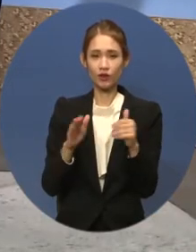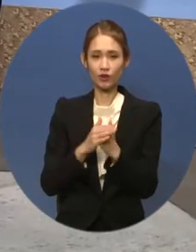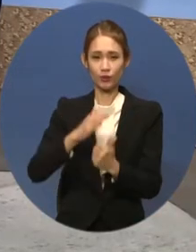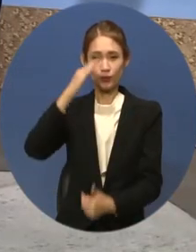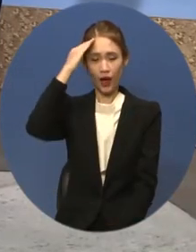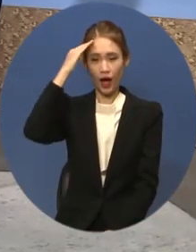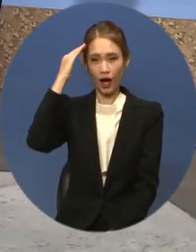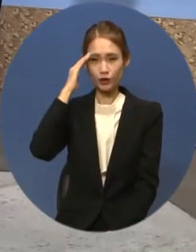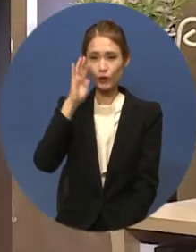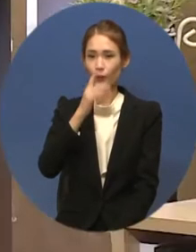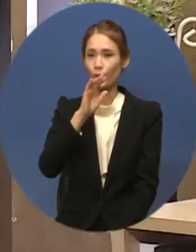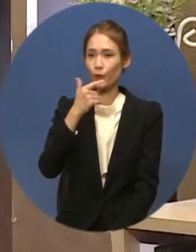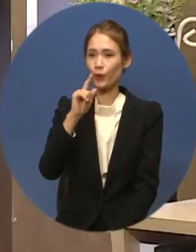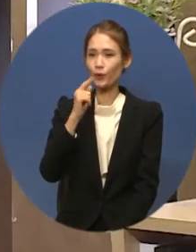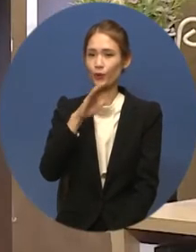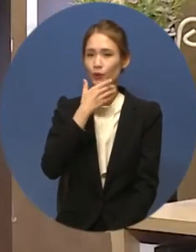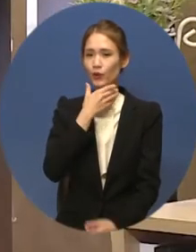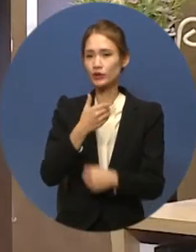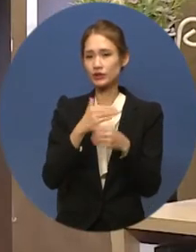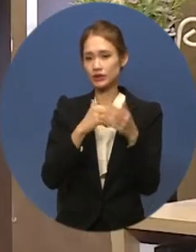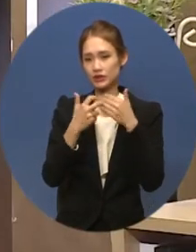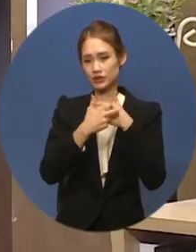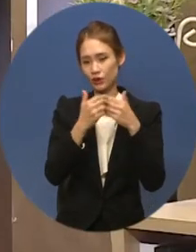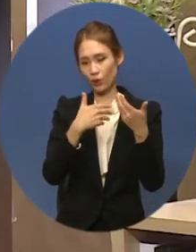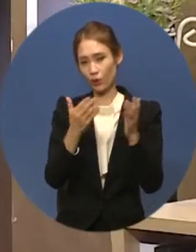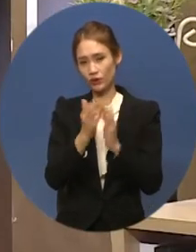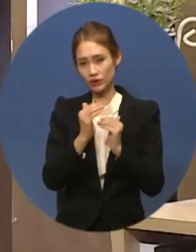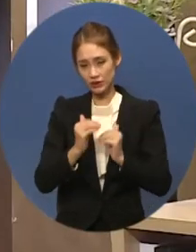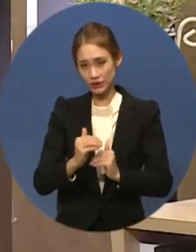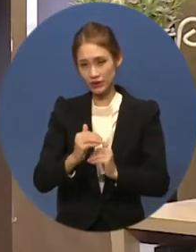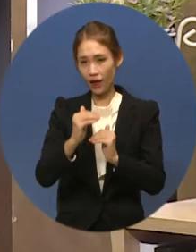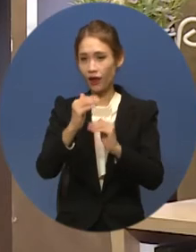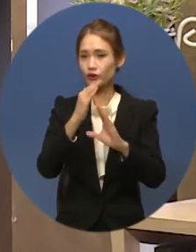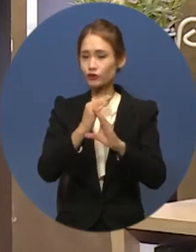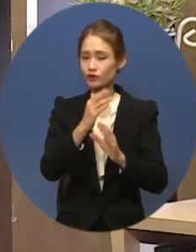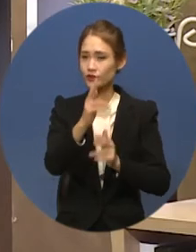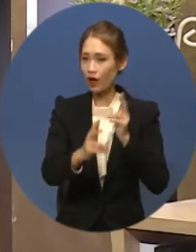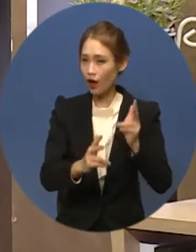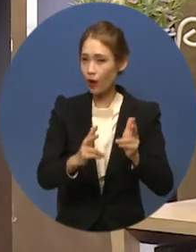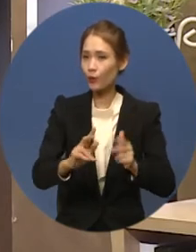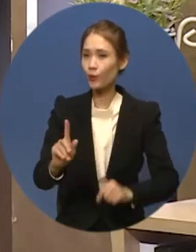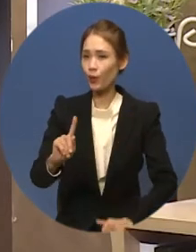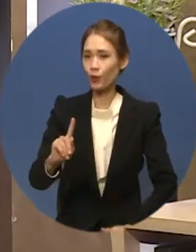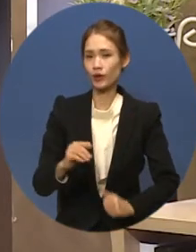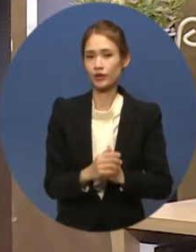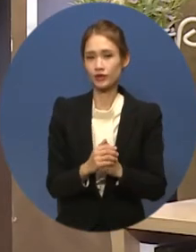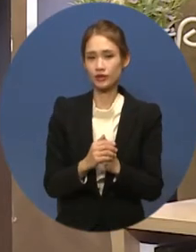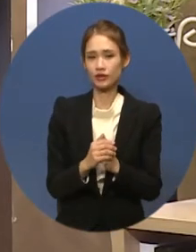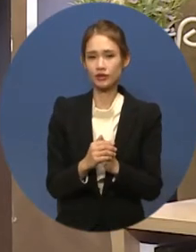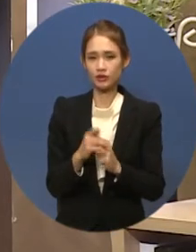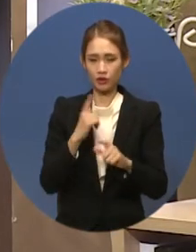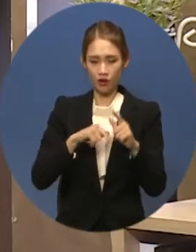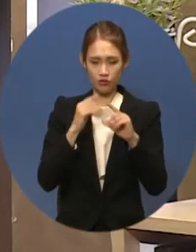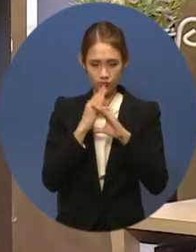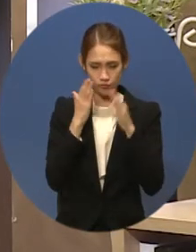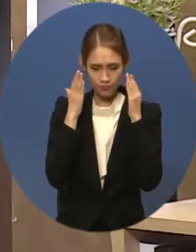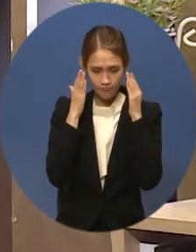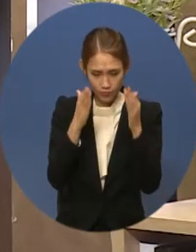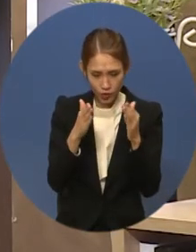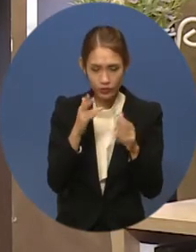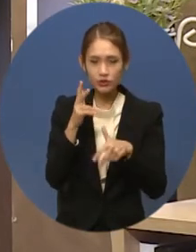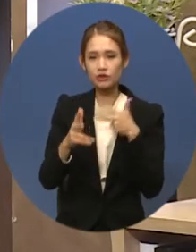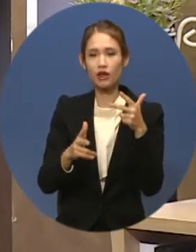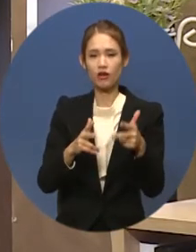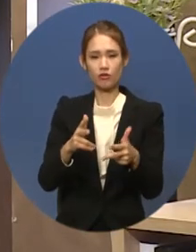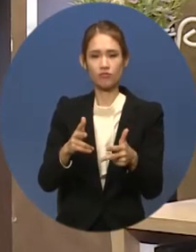그 보험 복지 의료 공단에서 진행하고 있는 좀 여러 사업들이 있을 것 같은데요 예 그 중에서 좀 더 중점적으로 진행하고 있는 사업이